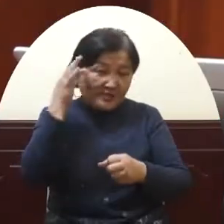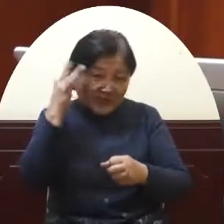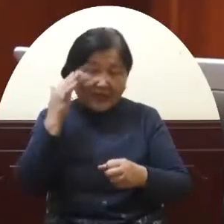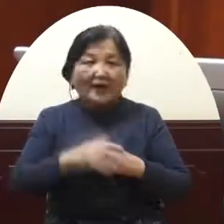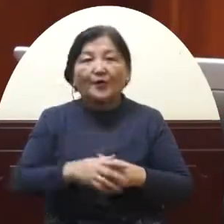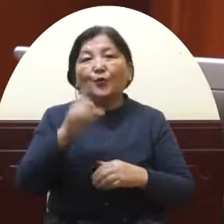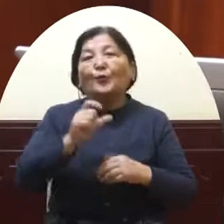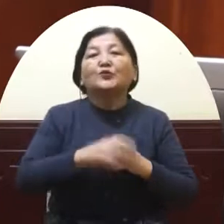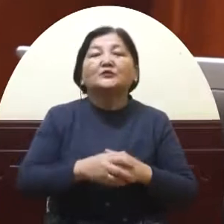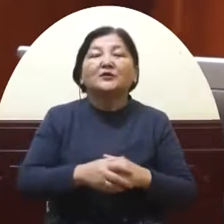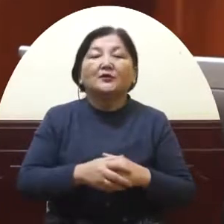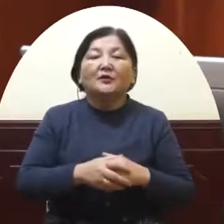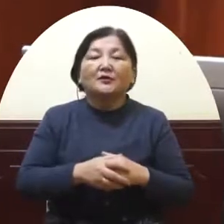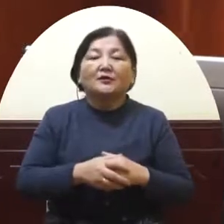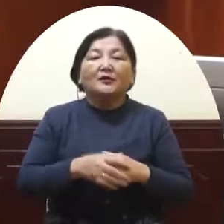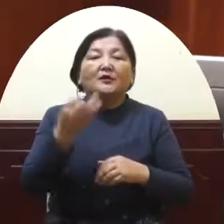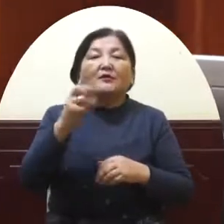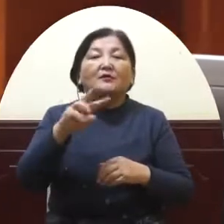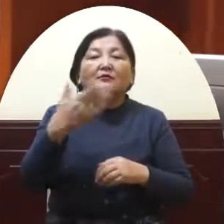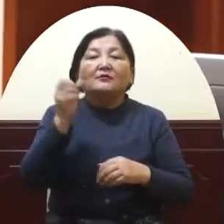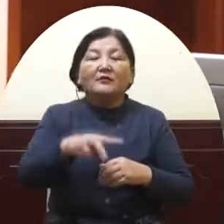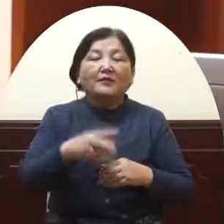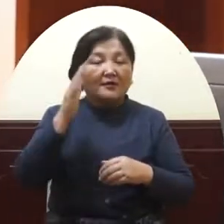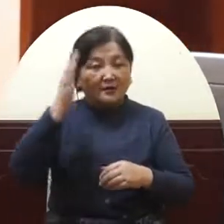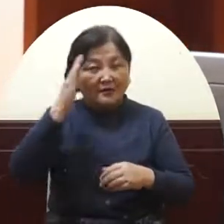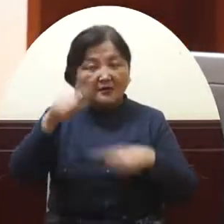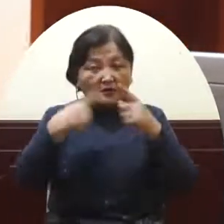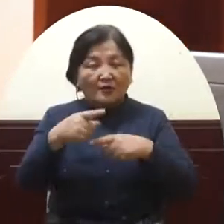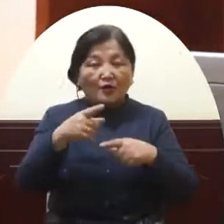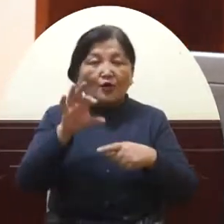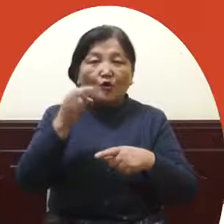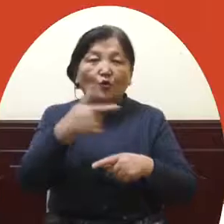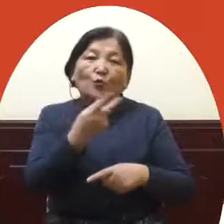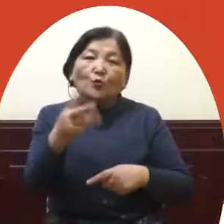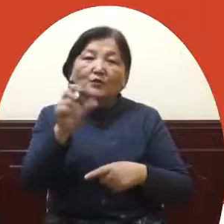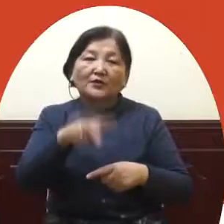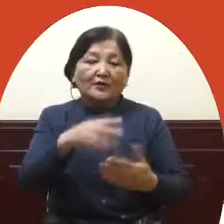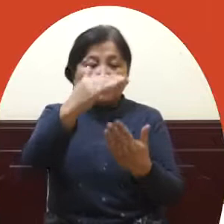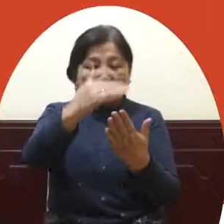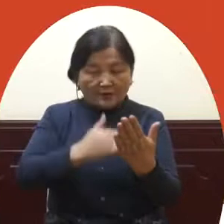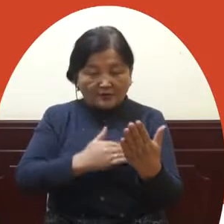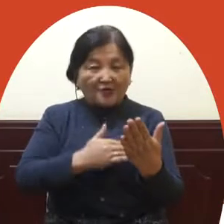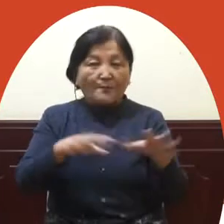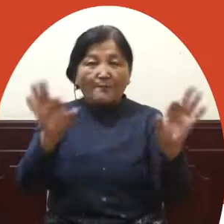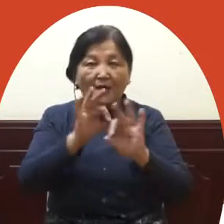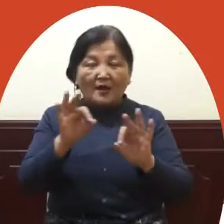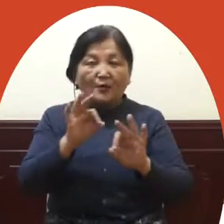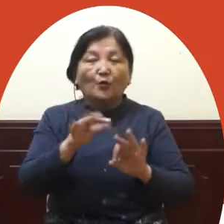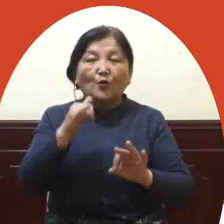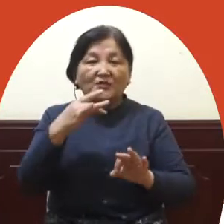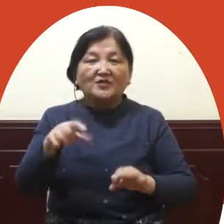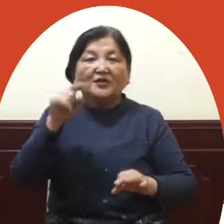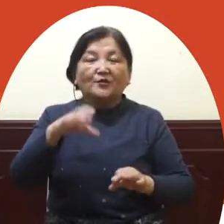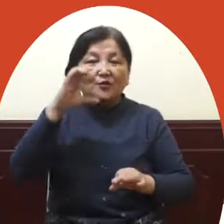бас илтгэл хилцүүлэг эм тэнд өгүүлэл хэвлж байгааг учраас миний би энэ их бас сонирхолтой